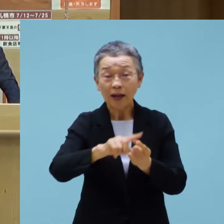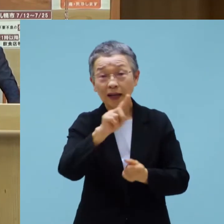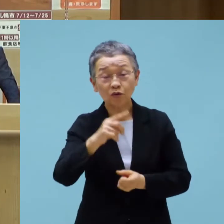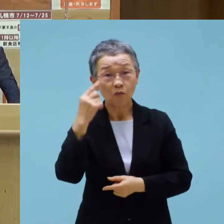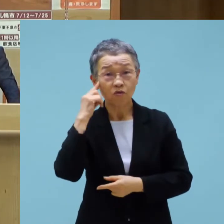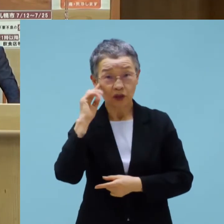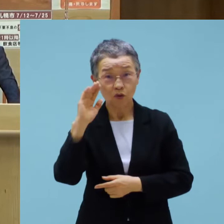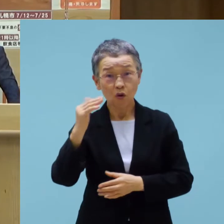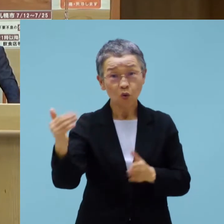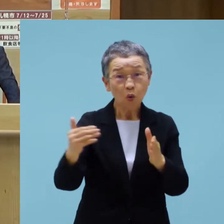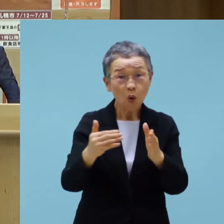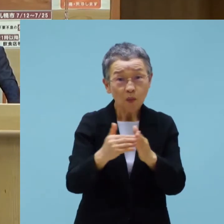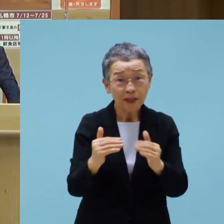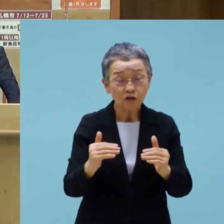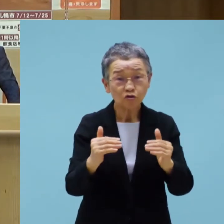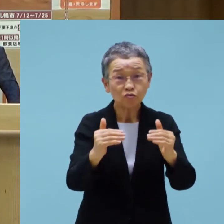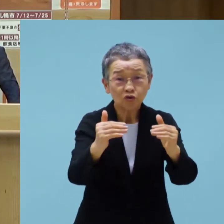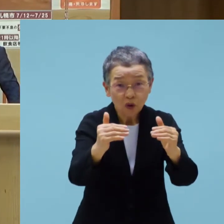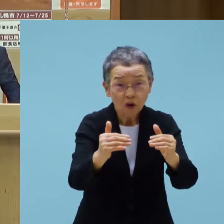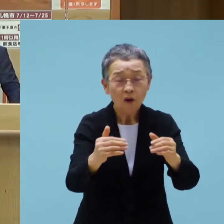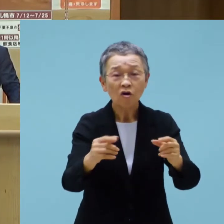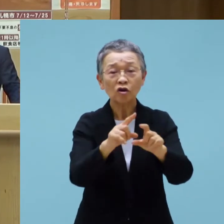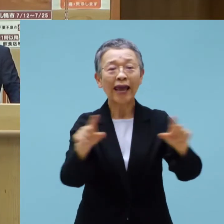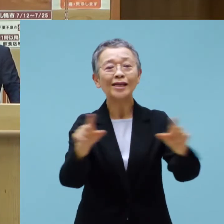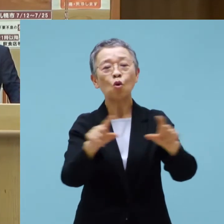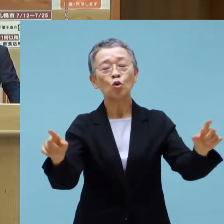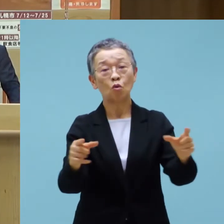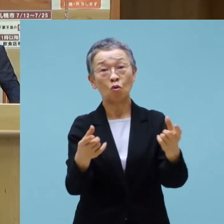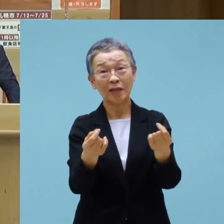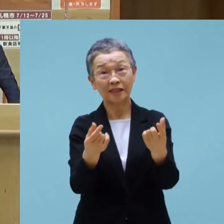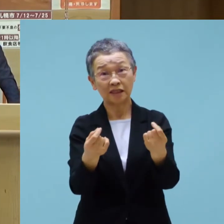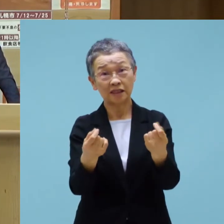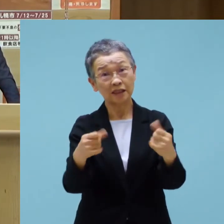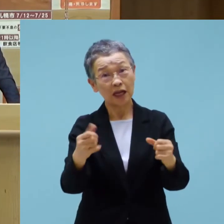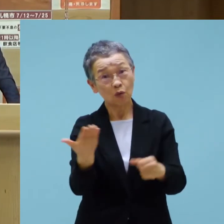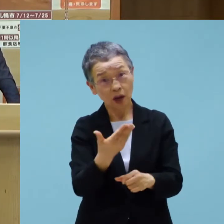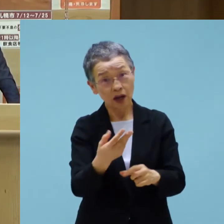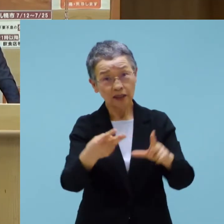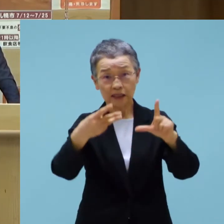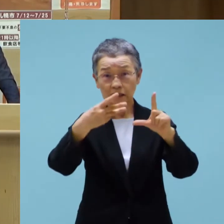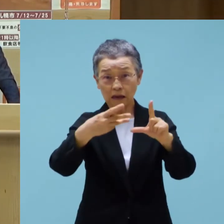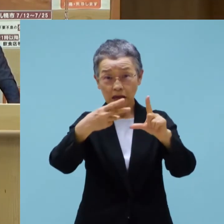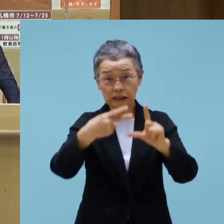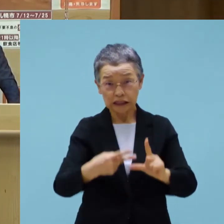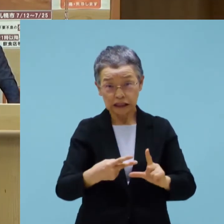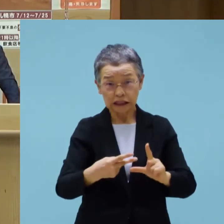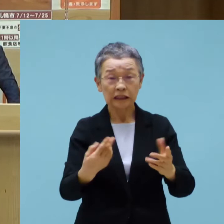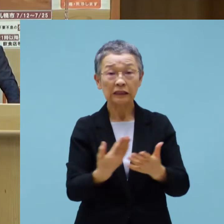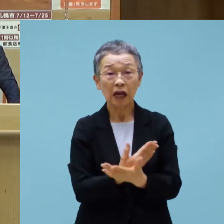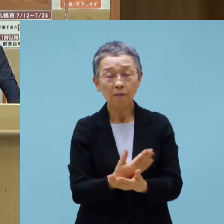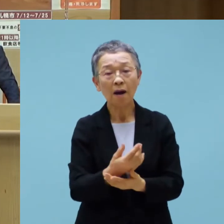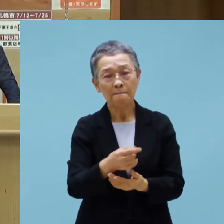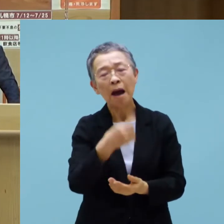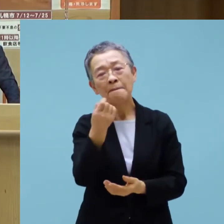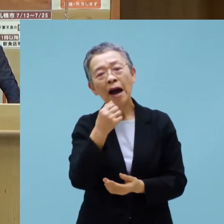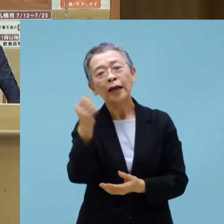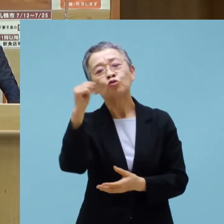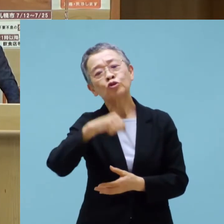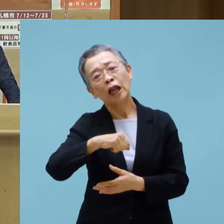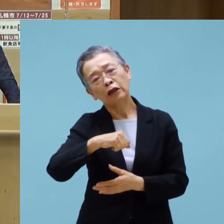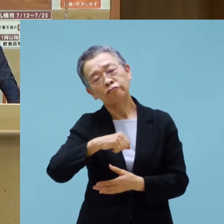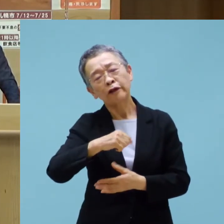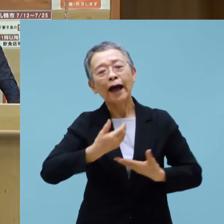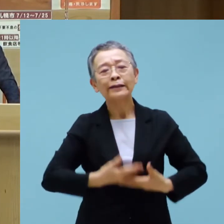くと、平時とみなしてよいのか、ただそのステージ3が例えば2になれば、多少許せる安全なのかな